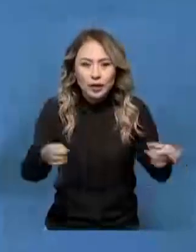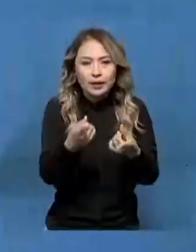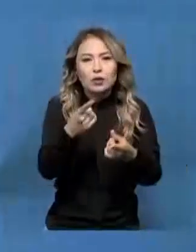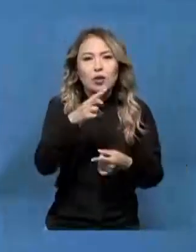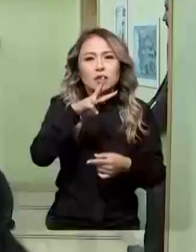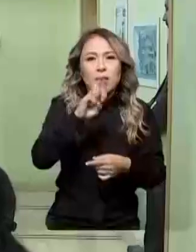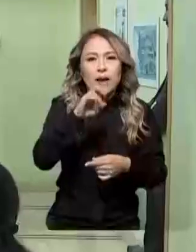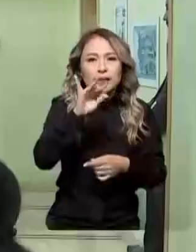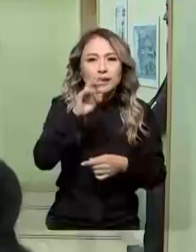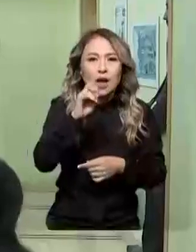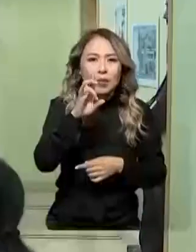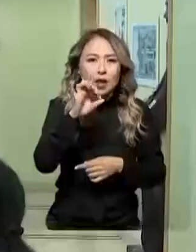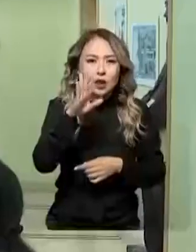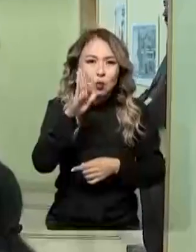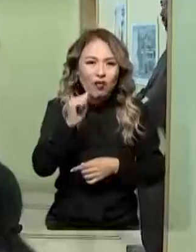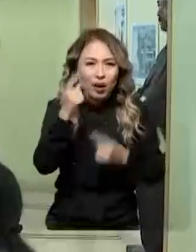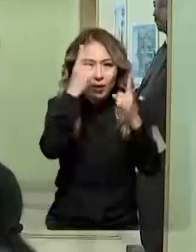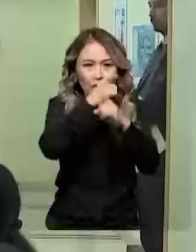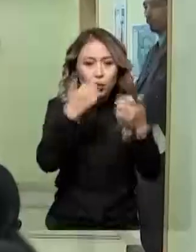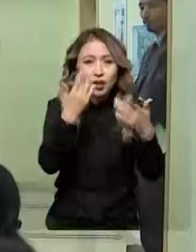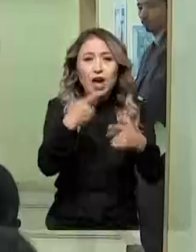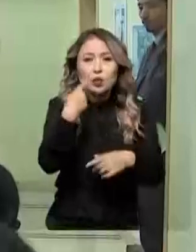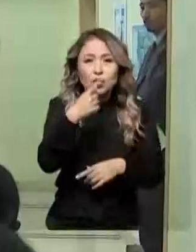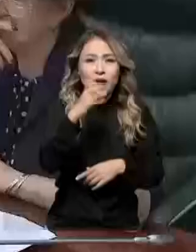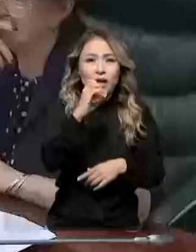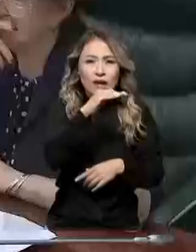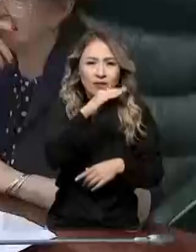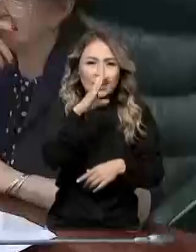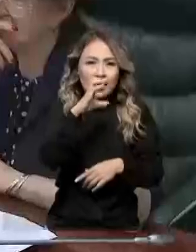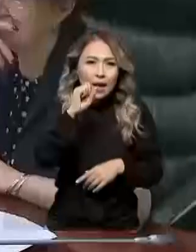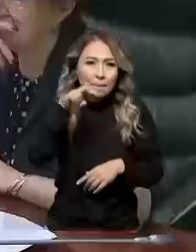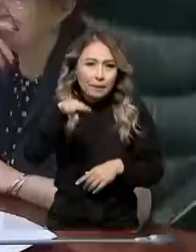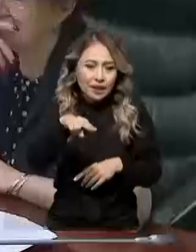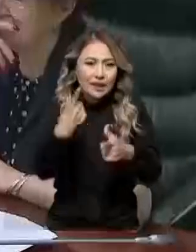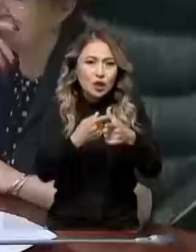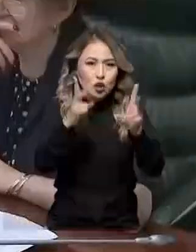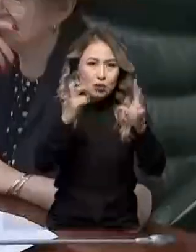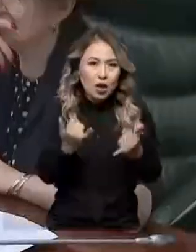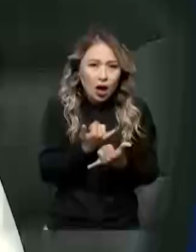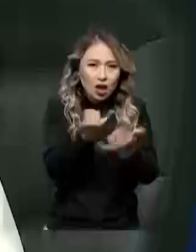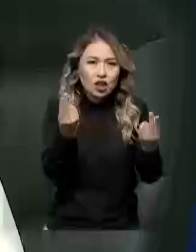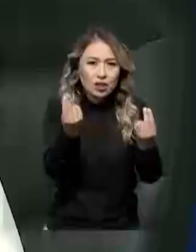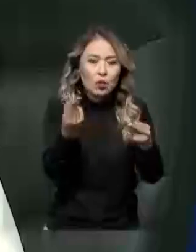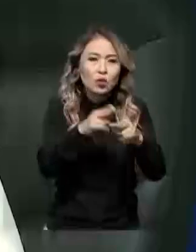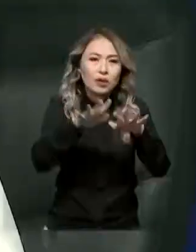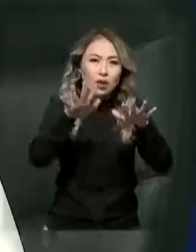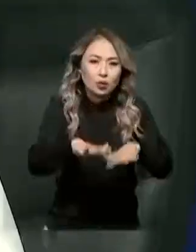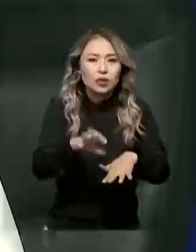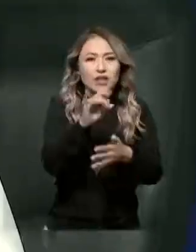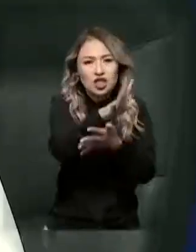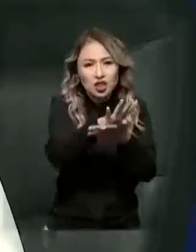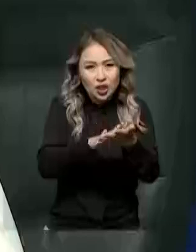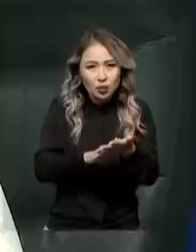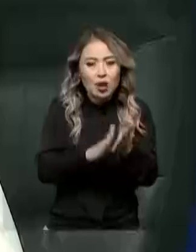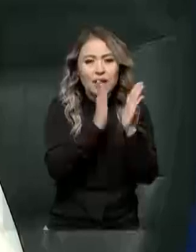дамыту агенттігінің төрағасы Мадина Әбілқасымова хабарлады. Оның айтуынша FSAP ұсынымдары қаржы секторының орнықтылығын одан